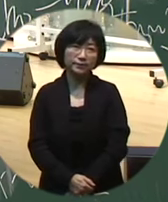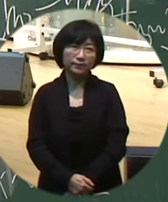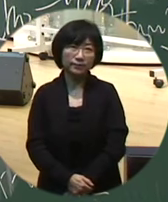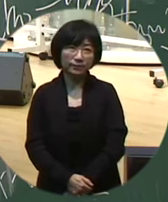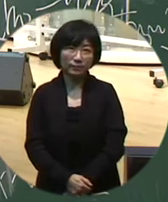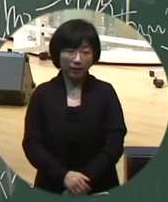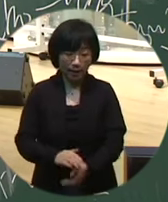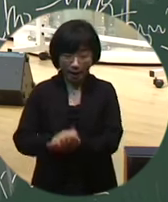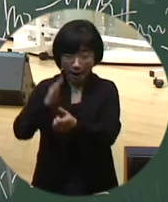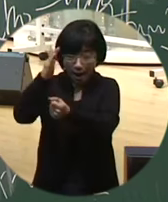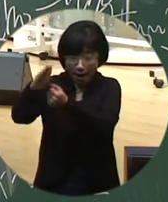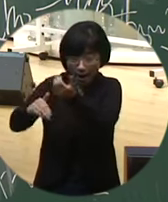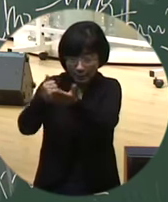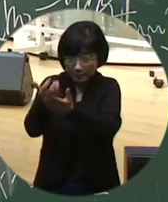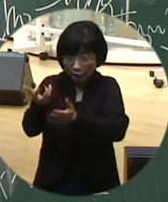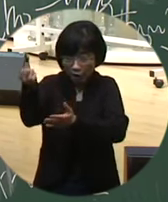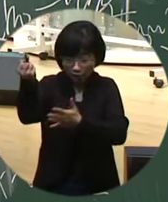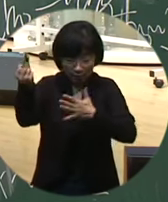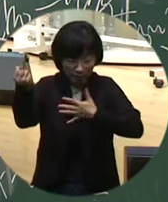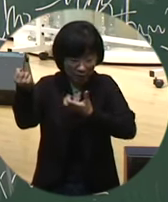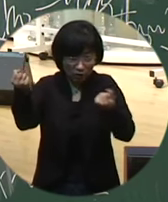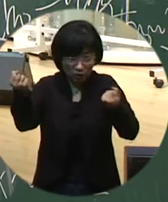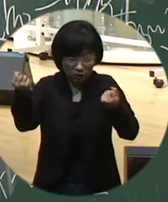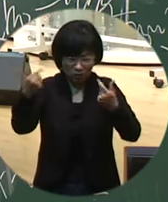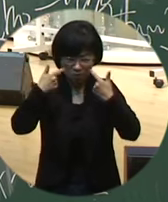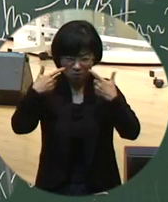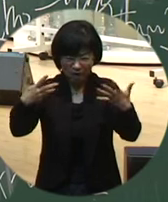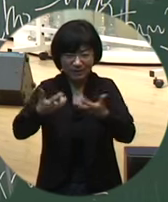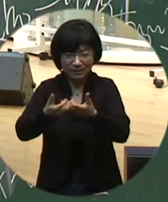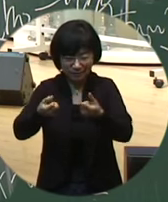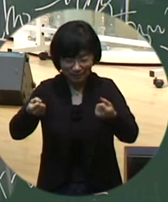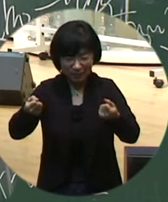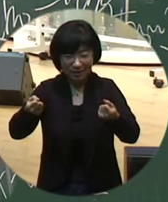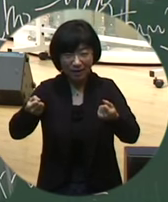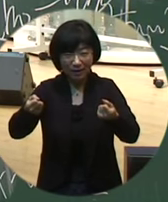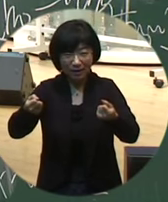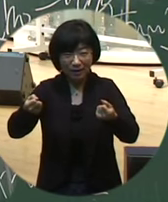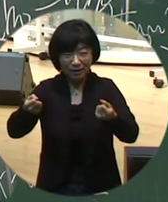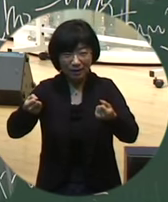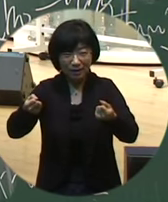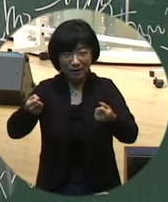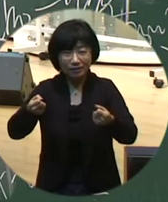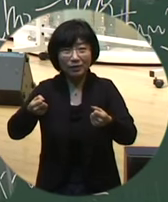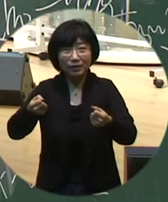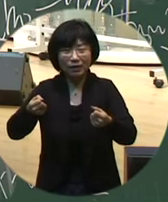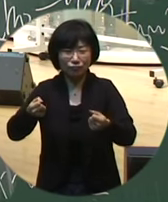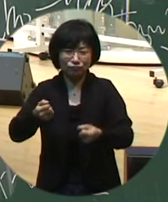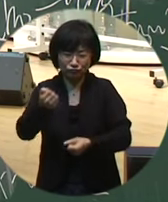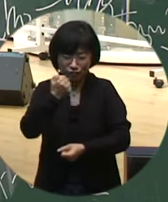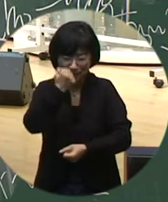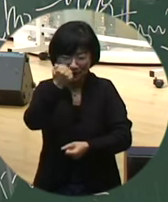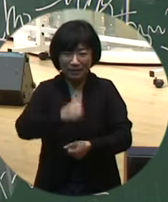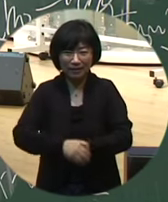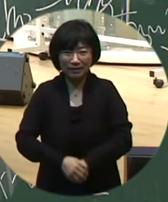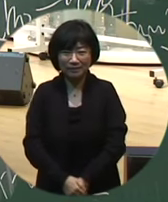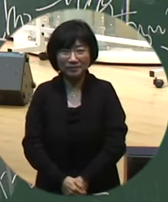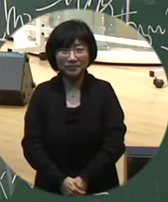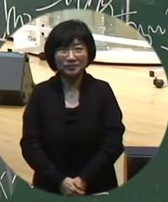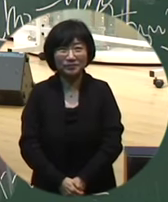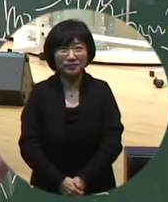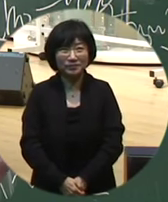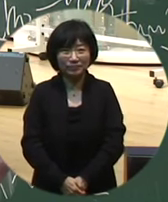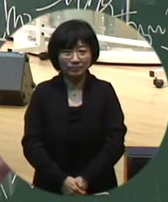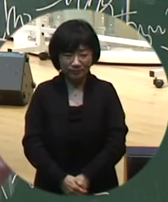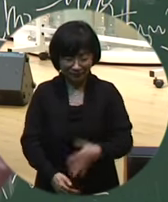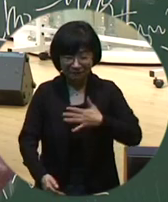내 것을 확실하게 구분해라 그러잖아요. People say you need to really make sure that yours is yours and God's is God's. 말도 안 되는 소리 하고 있어요. That makes no sense whatsoever. 내